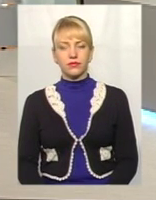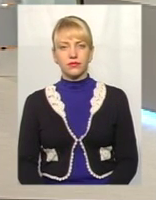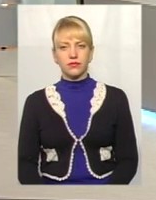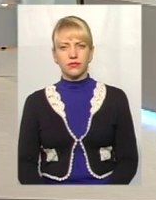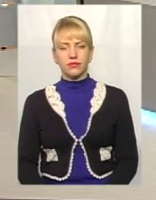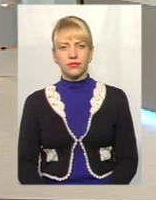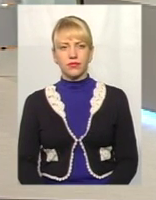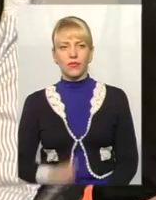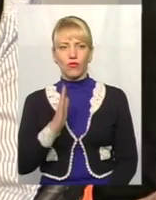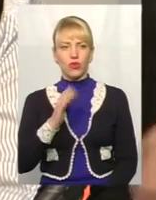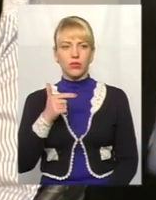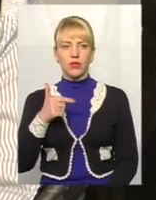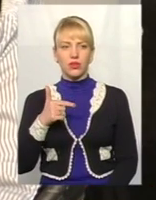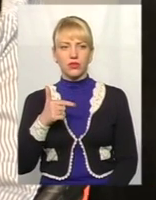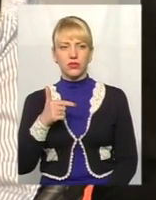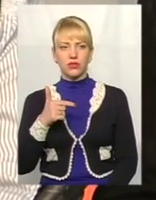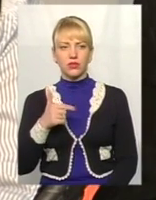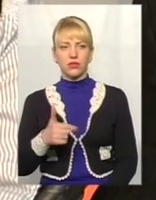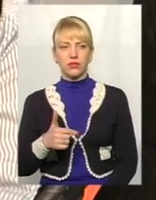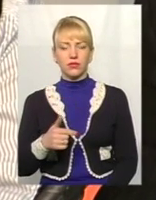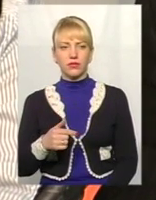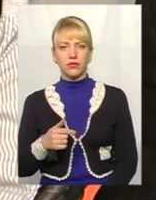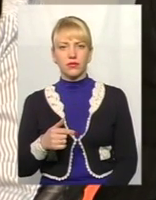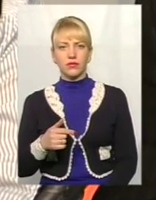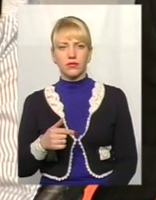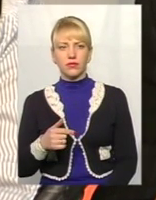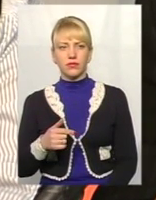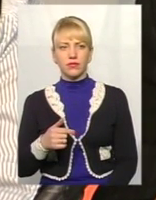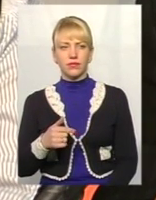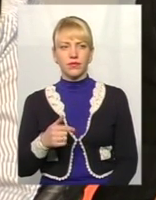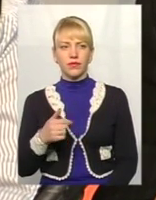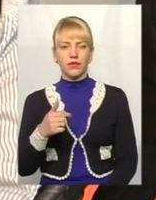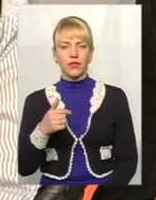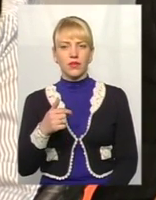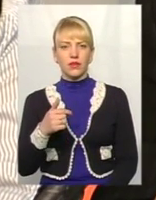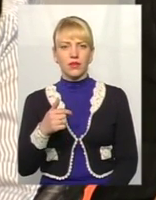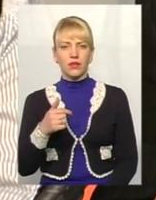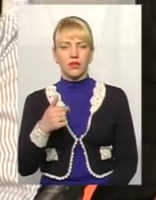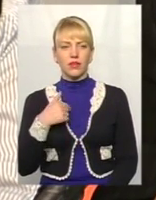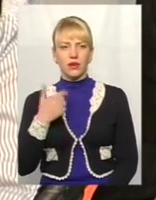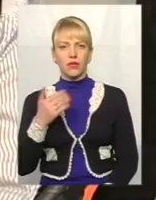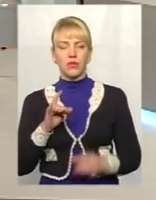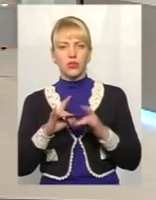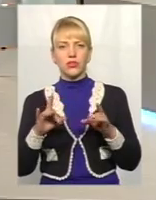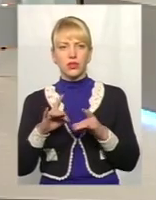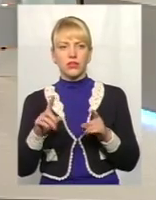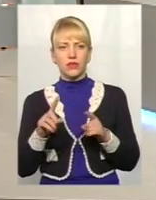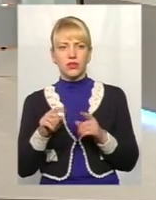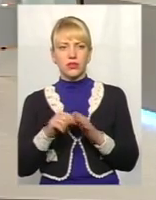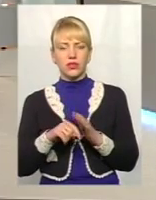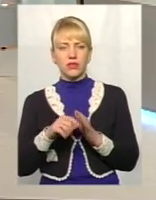Володимир Григорович. Володимир, це Сергій Денисович, я хочу вам, я вам розказував. Значить,